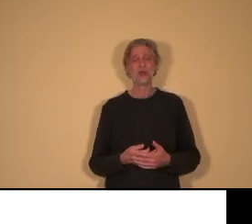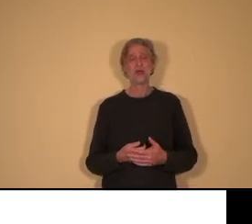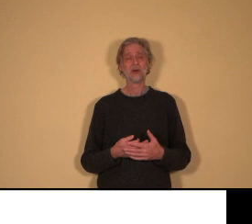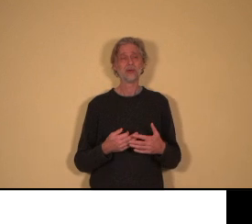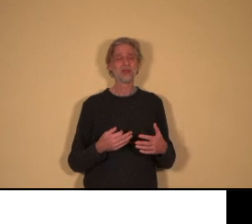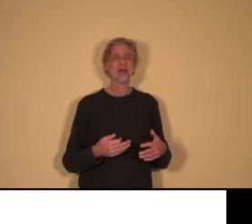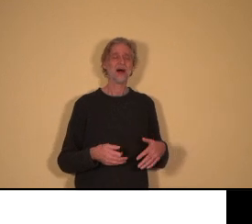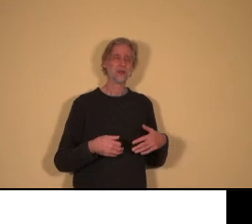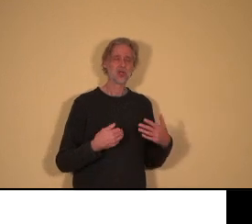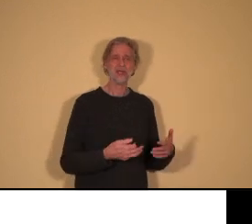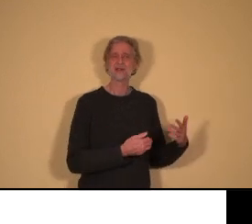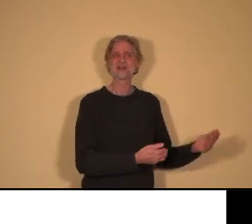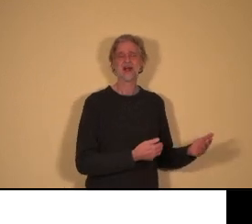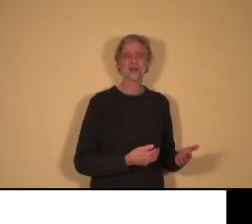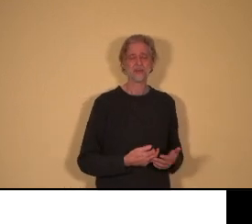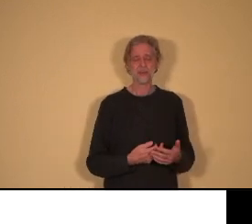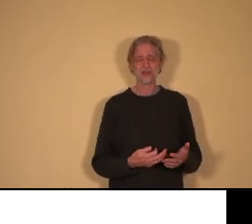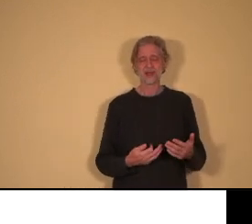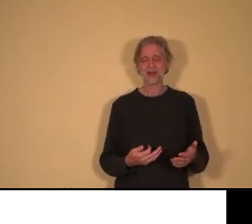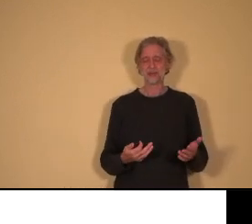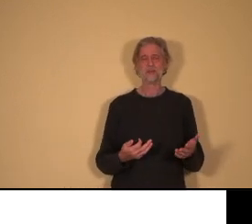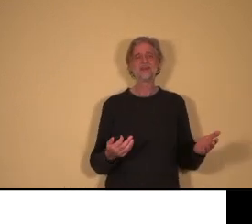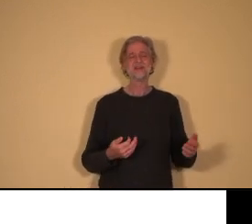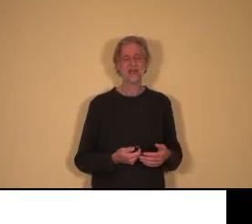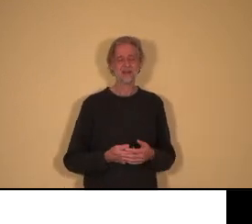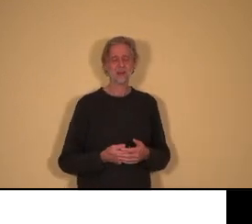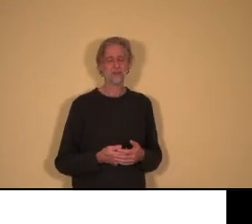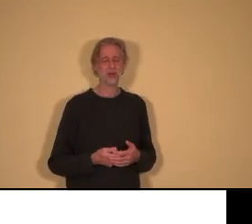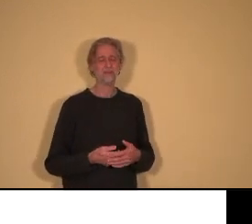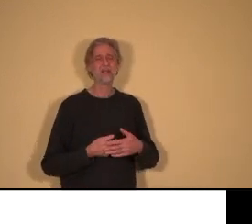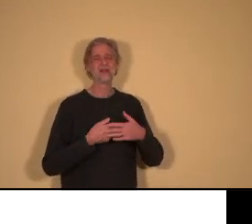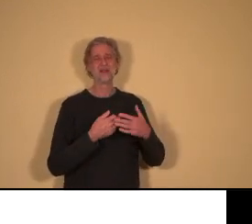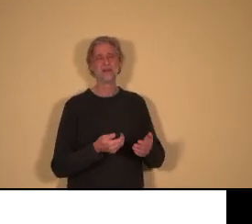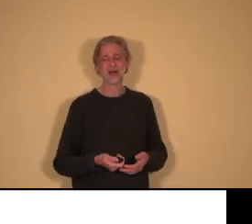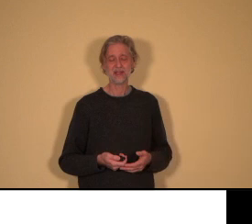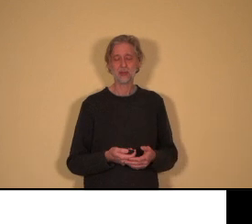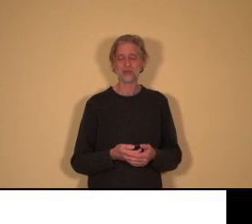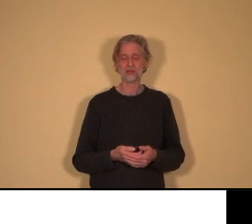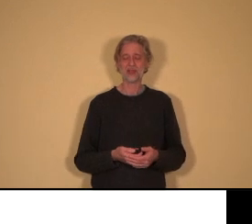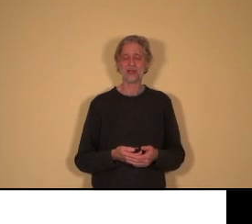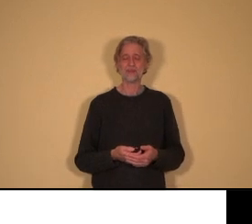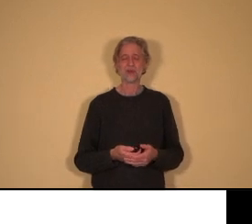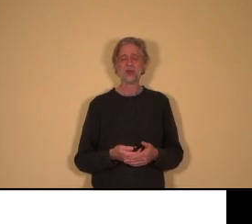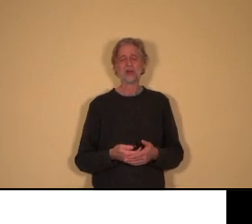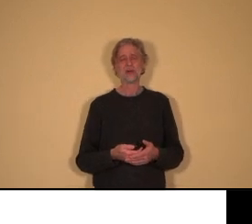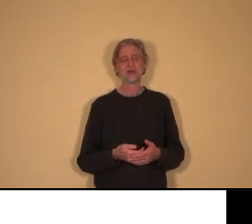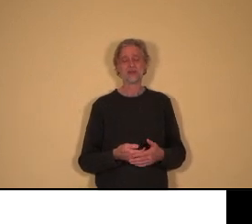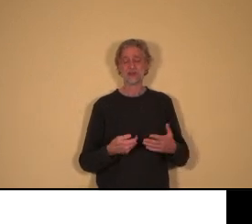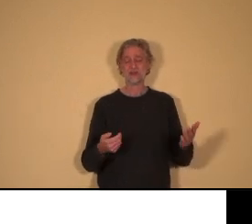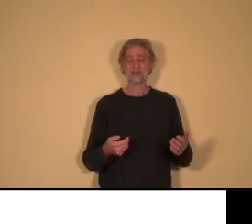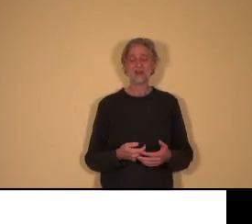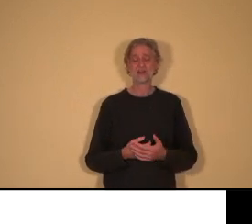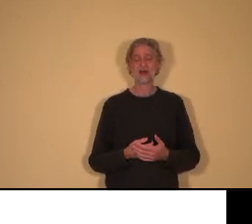Verwertung. Und am schlechtesten, also am Spitzenende der Pyramide, ist die Beseitigung zu sehen. Und